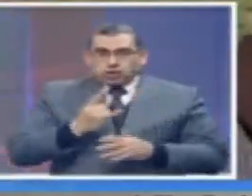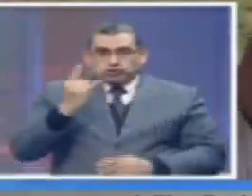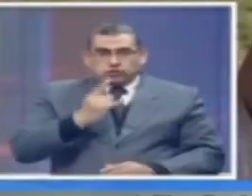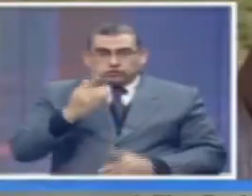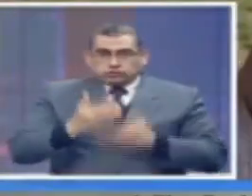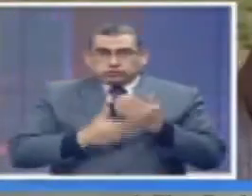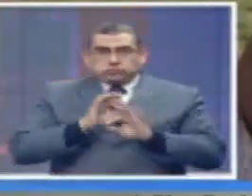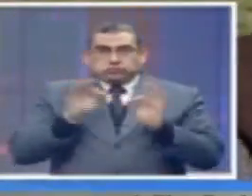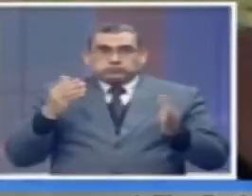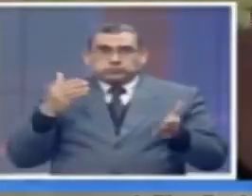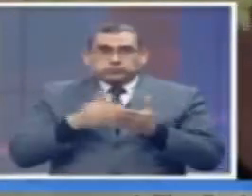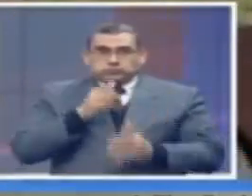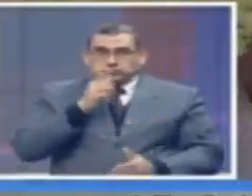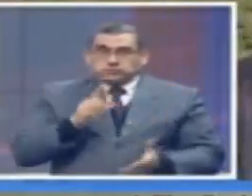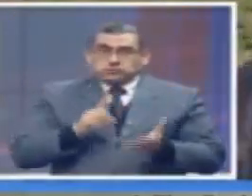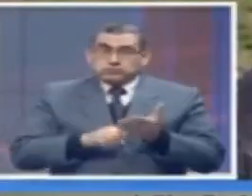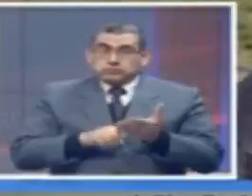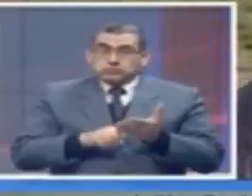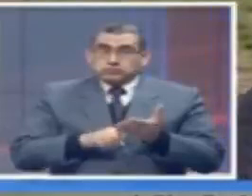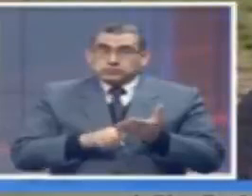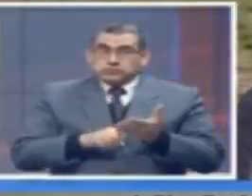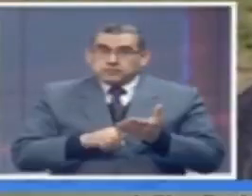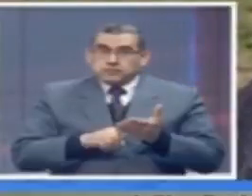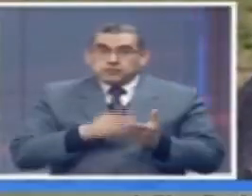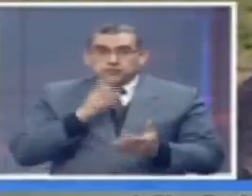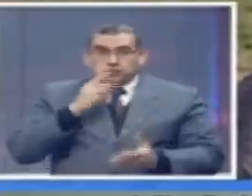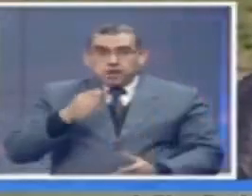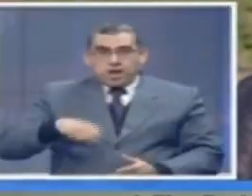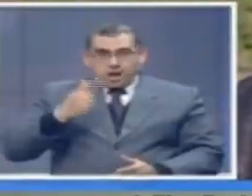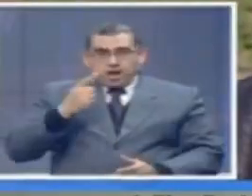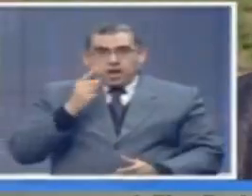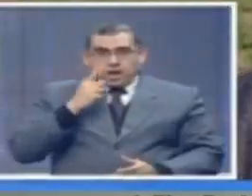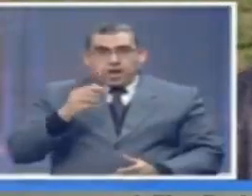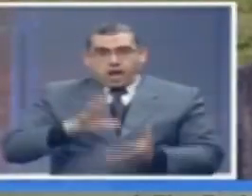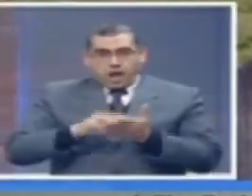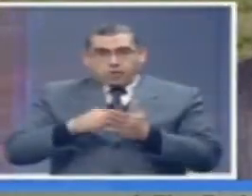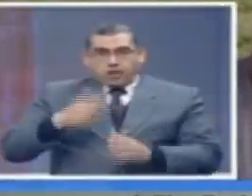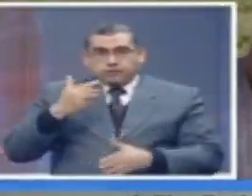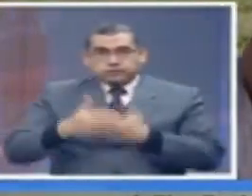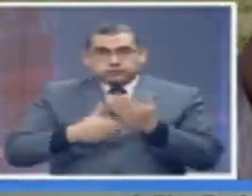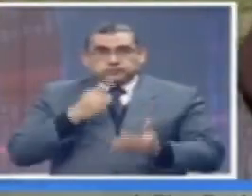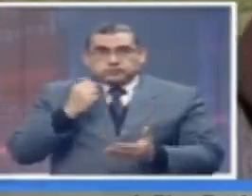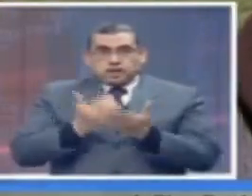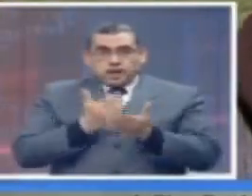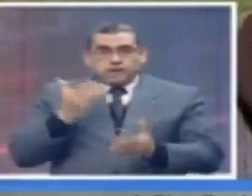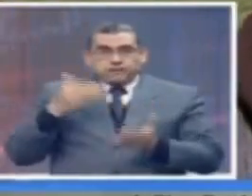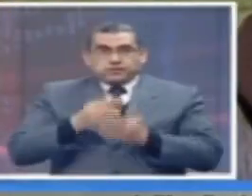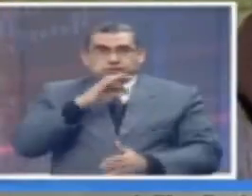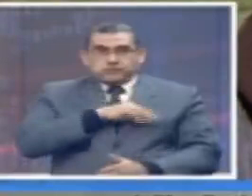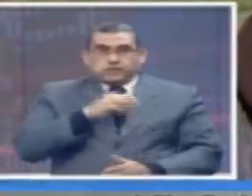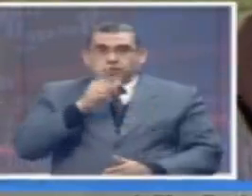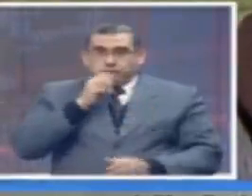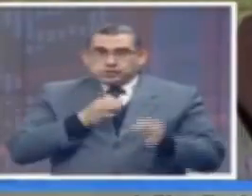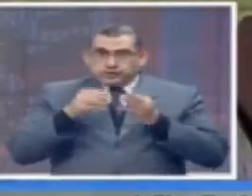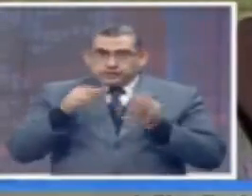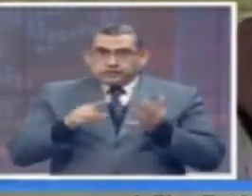على نفتح الخاص، فهو مكلف شويه عامه، ومن ناحيه مدبر في الميه، مدبر